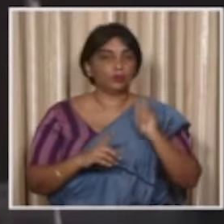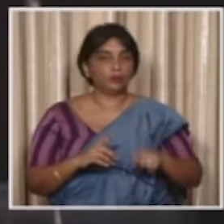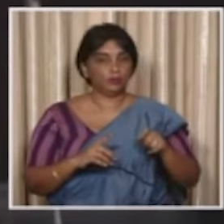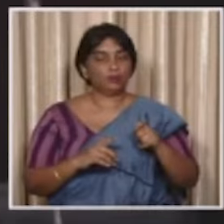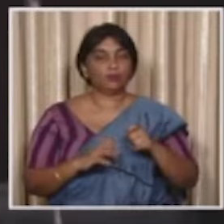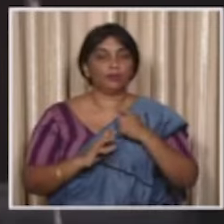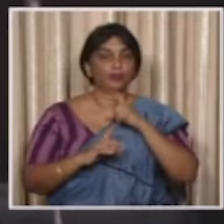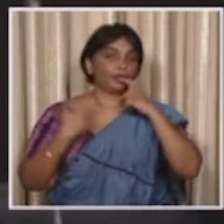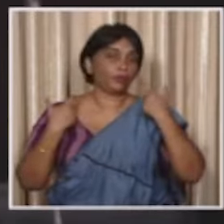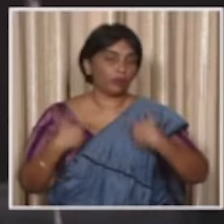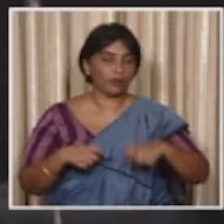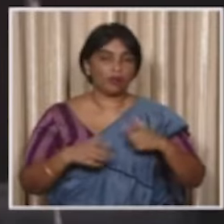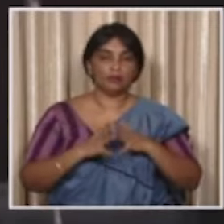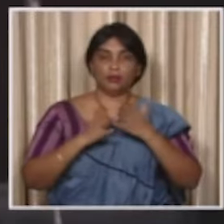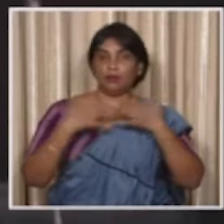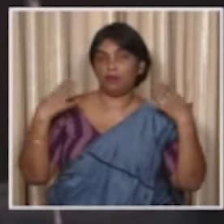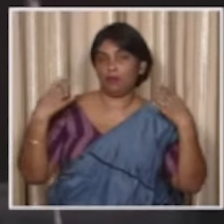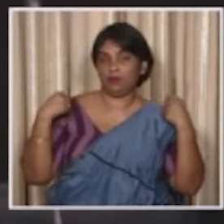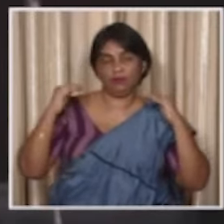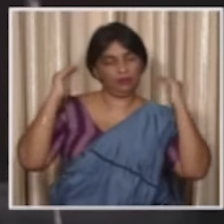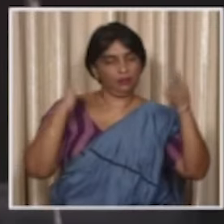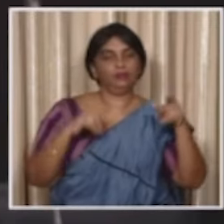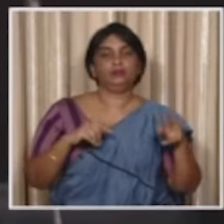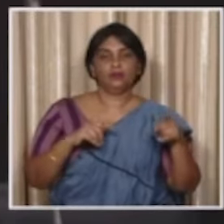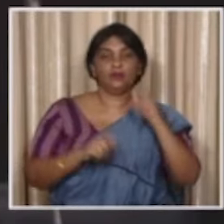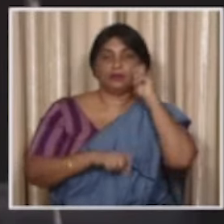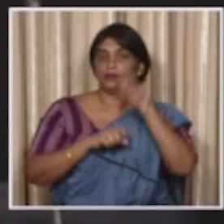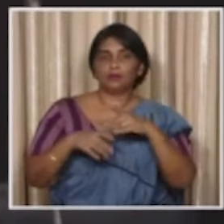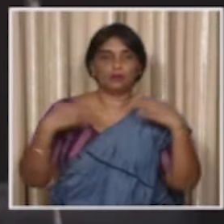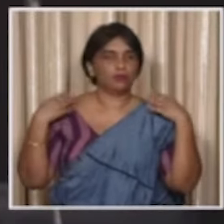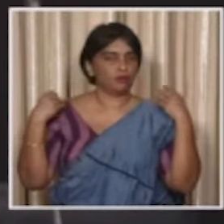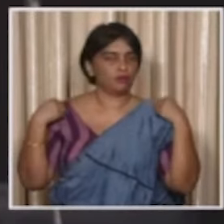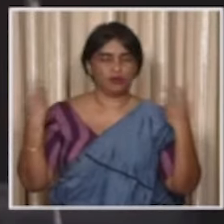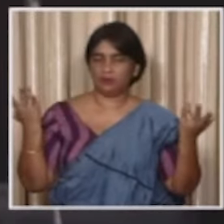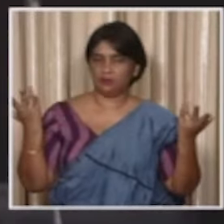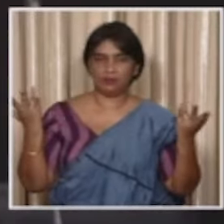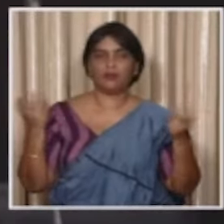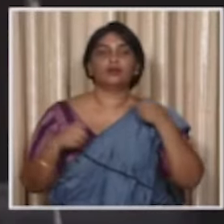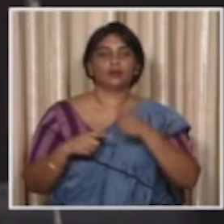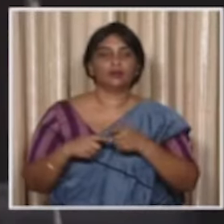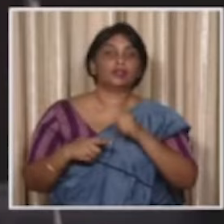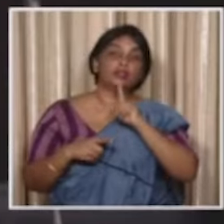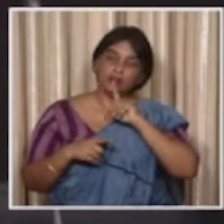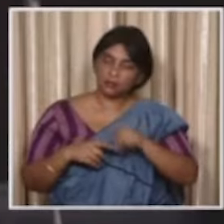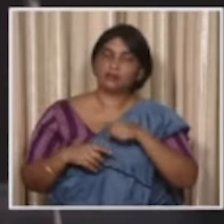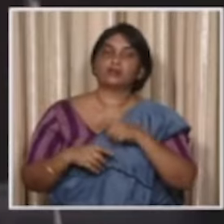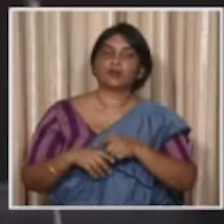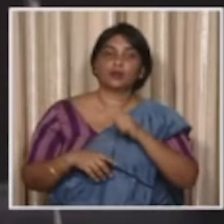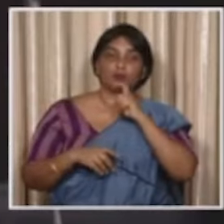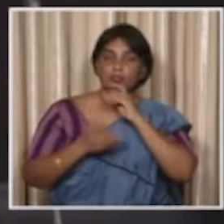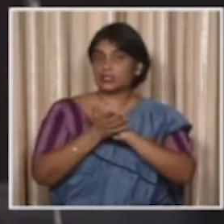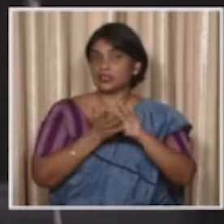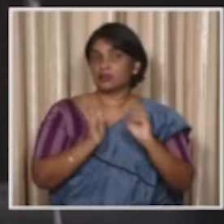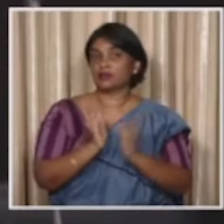උන්නාන්සේලාට නීතිඥ මහත්වරුන්ට ඉතා ගොඩක් පහසුකම් තියෙනවා. මේ නිලධාරීන්ට ඒ පහසුකම් නැහැ. මේගොල්ලෝ ඉල්ලීම තමයි අර අධිකරණ